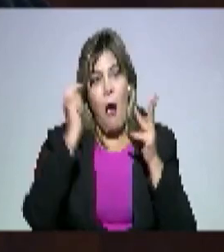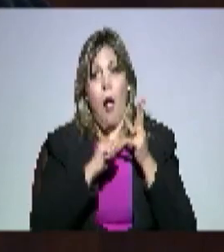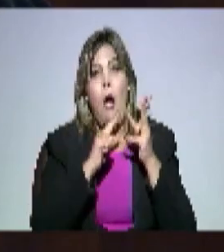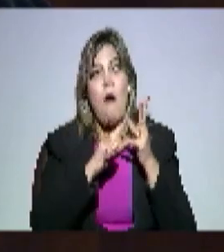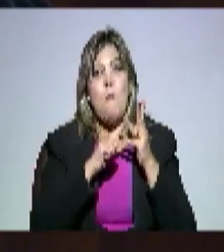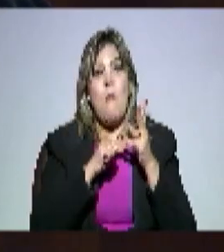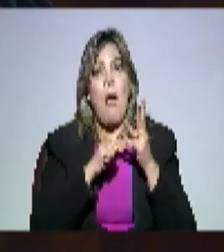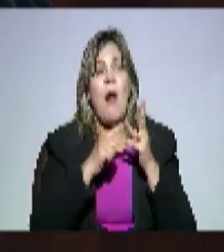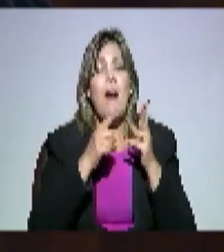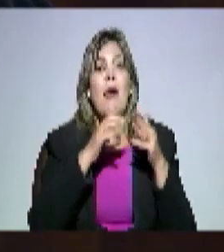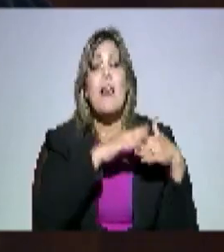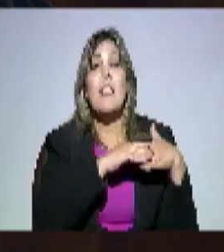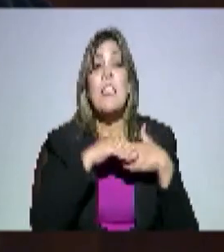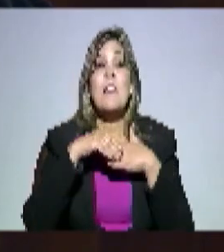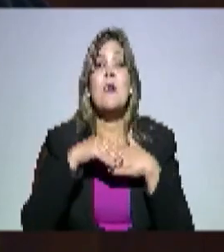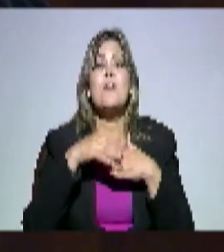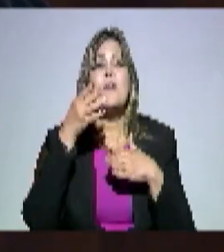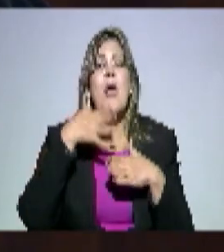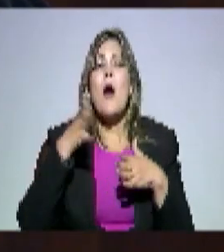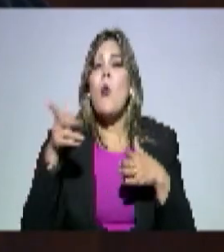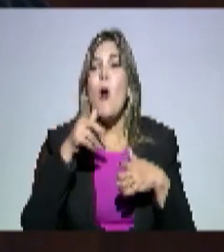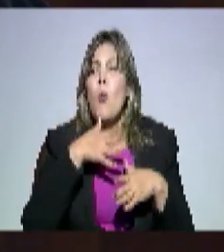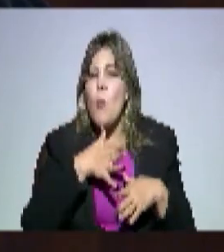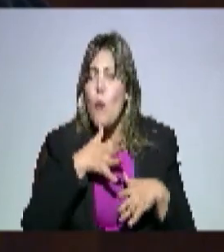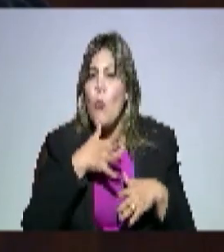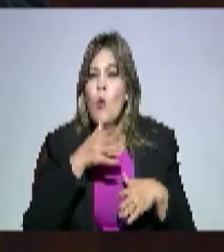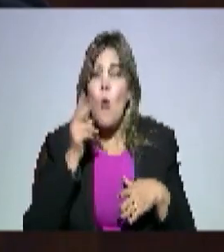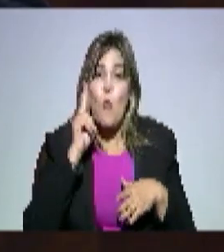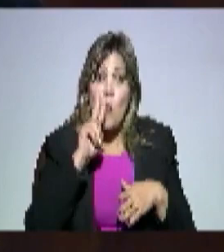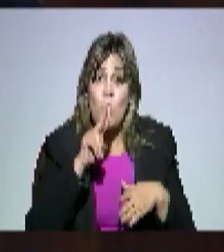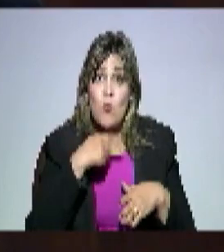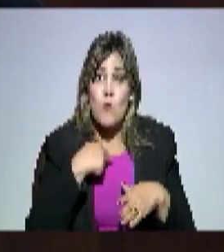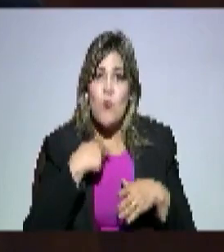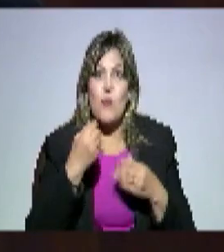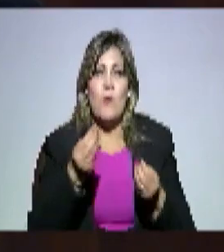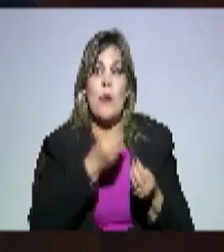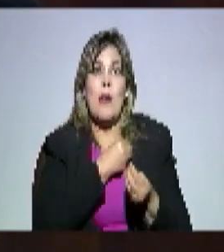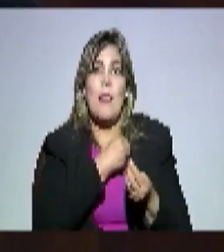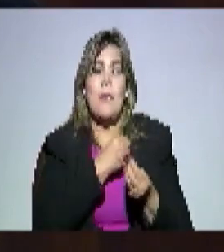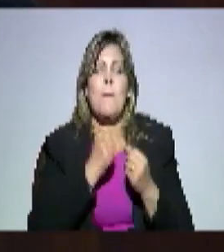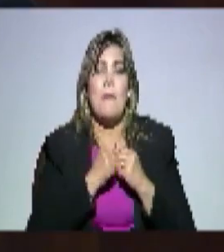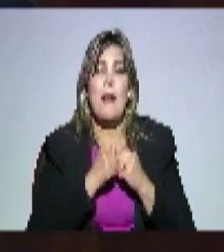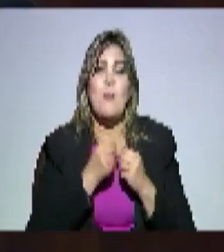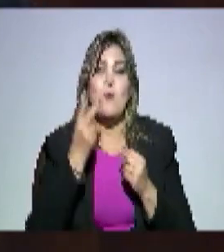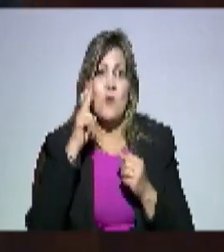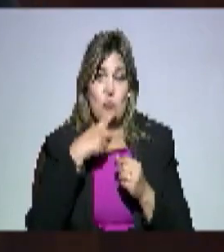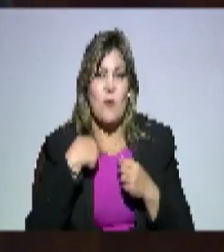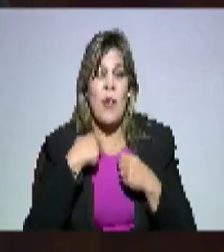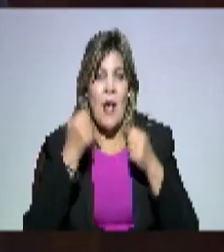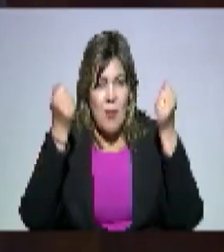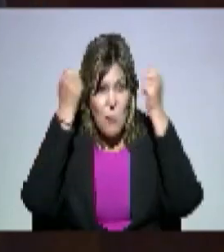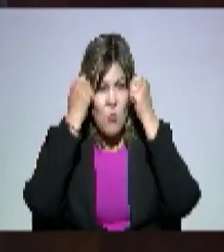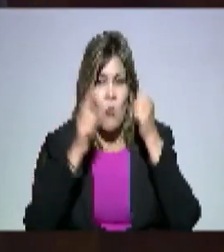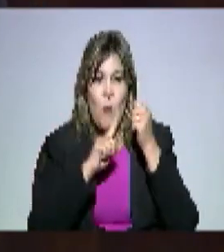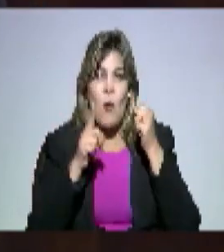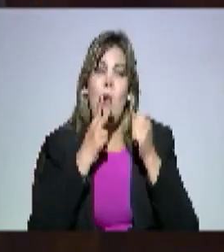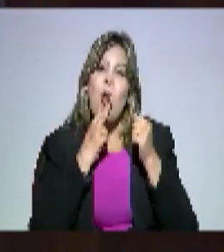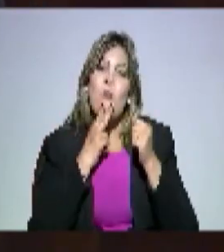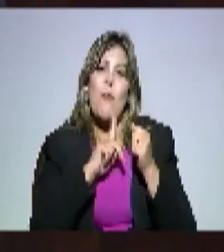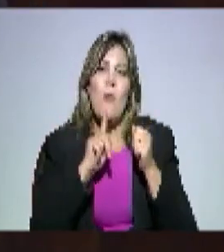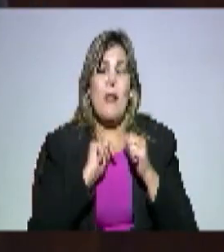اربعه ارشاد اب روحي يرشدني ويتابعني انا ماشي في حياه التقوى ولا لا معنا